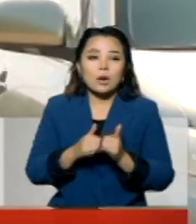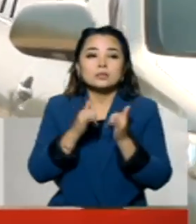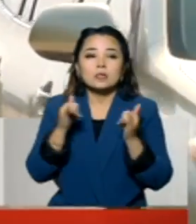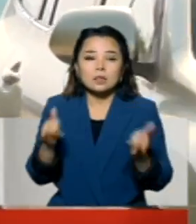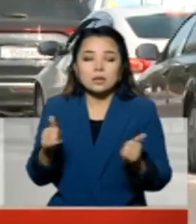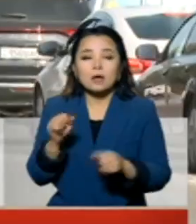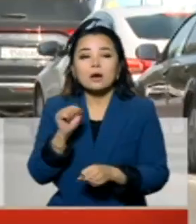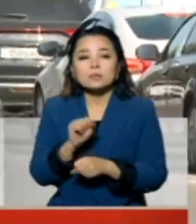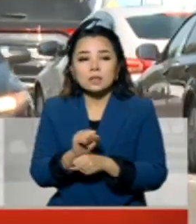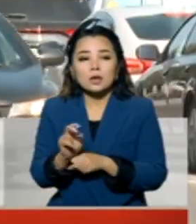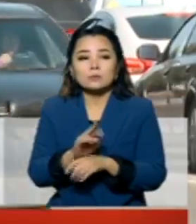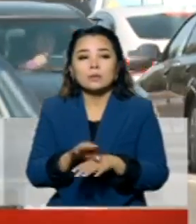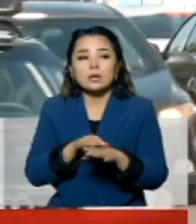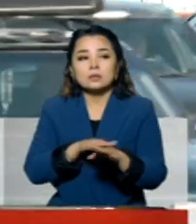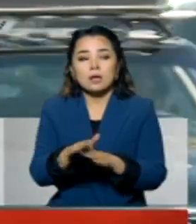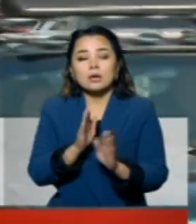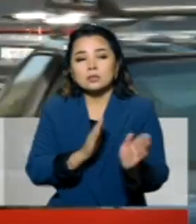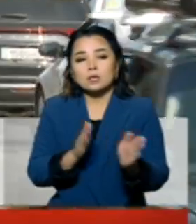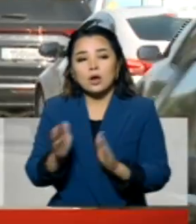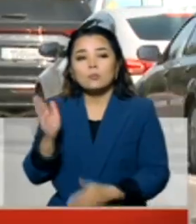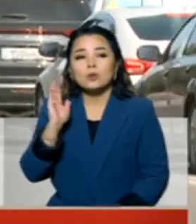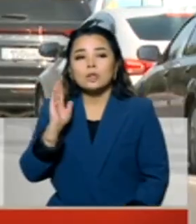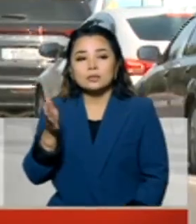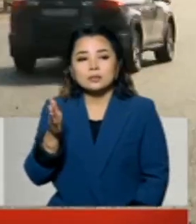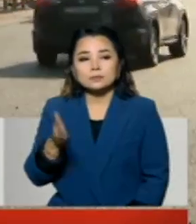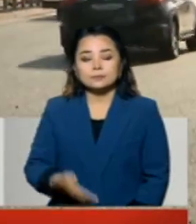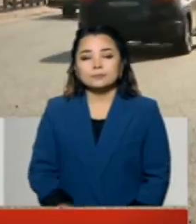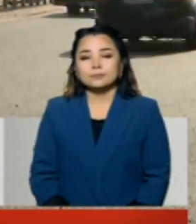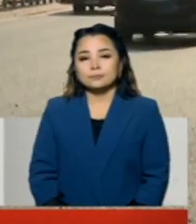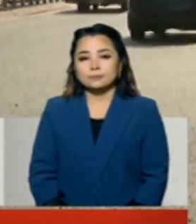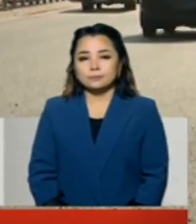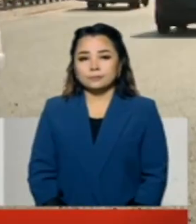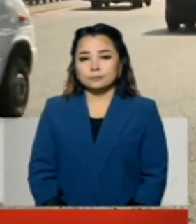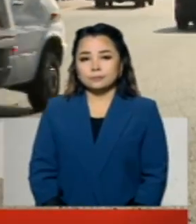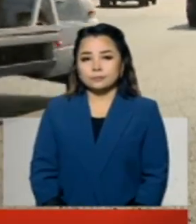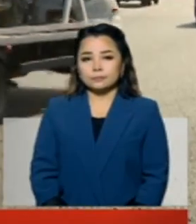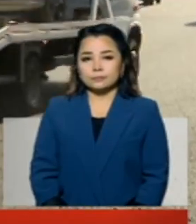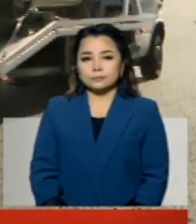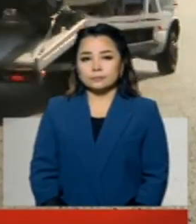кептеліс мәселесін реттемек. Айдана Қуантхан, Бауыржан Сәлмеке, Қазақстан ұлттық арнасы, Алматы.